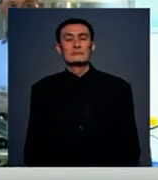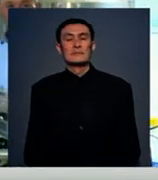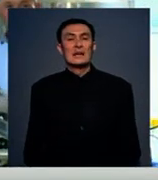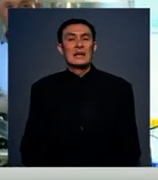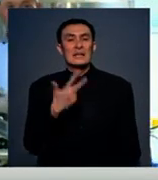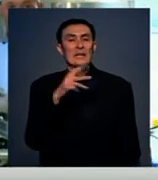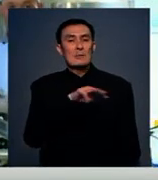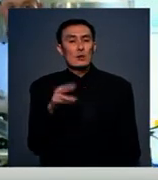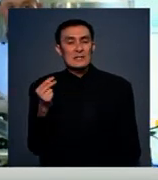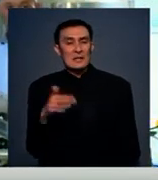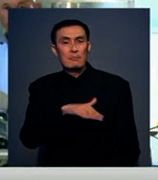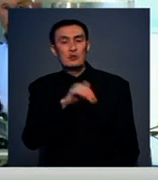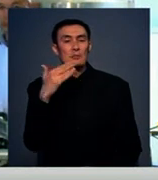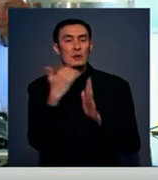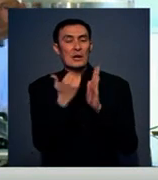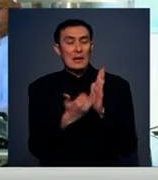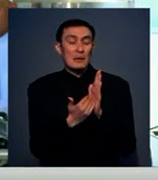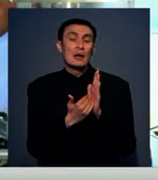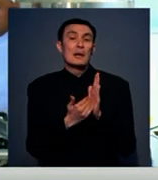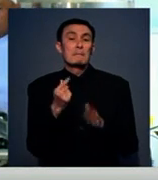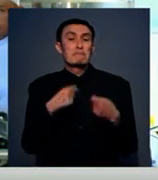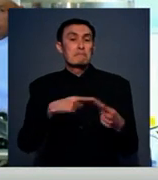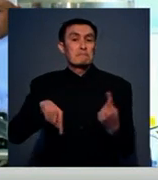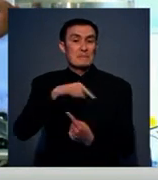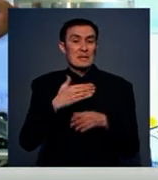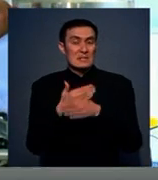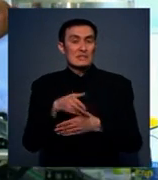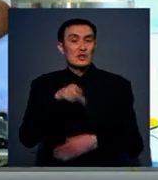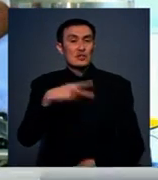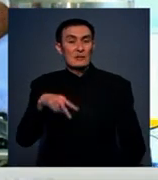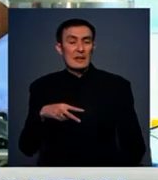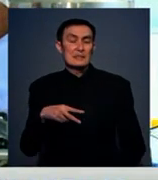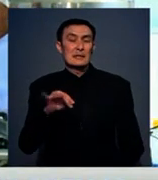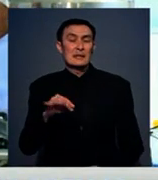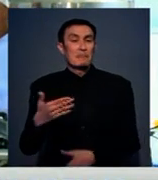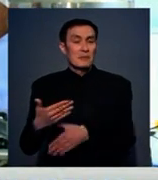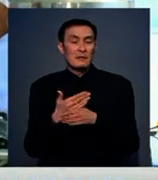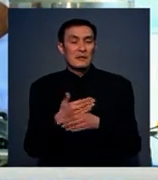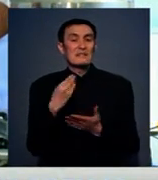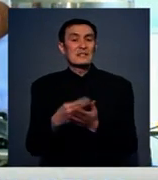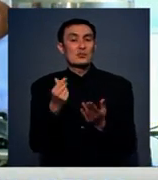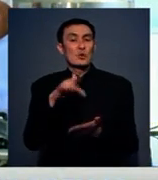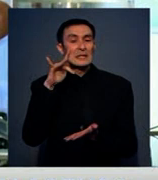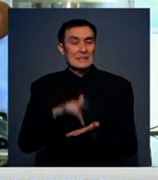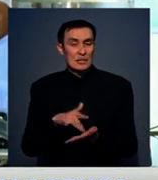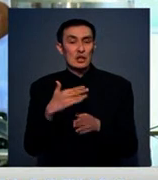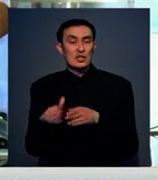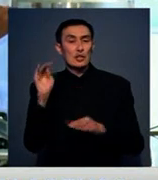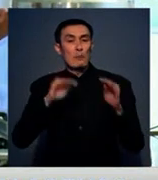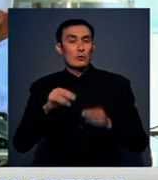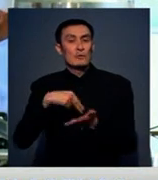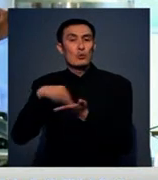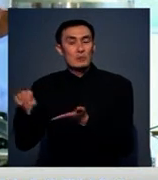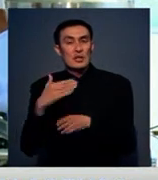3 миллиона тенге получил по программе «Дорожная карта бизнеса 2020». Поддержал и региональный инвестиционный центр. Часть оборудования